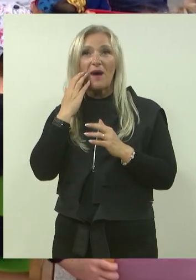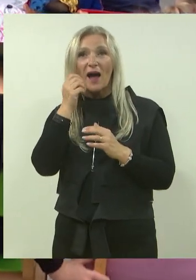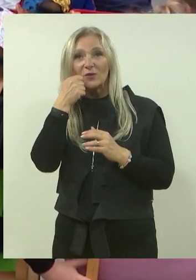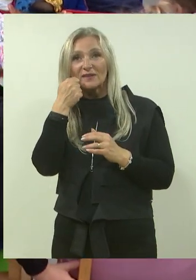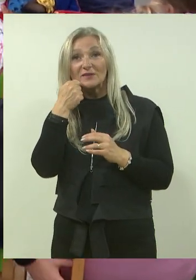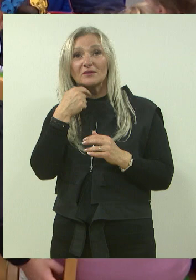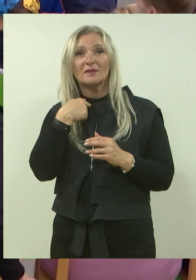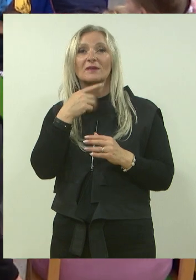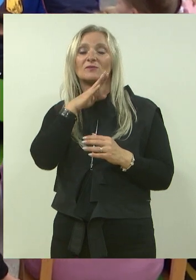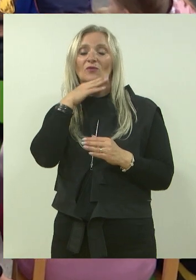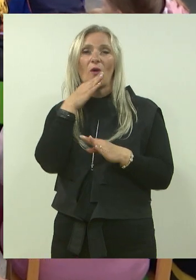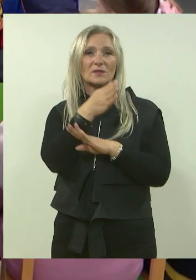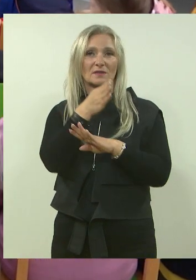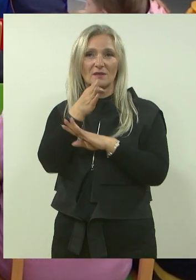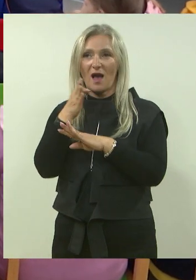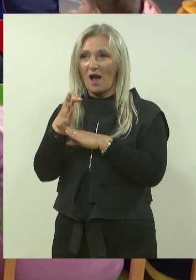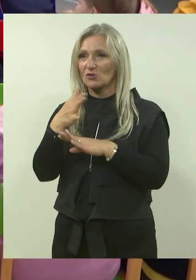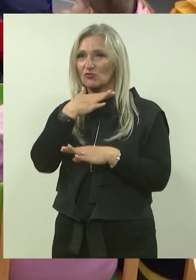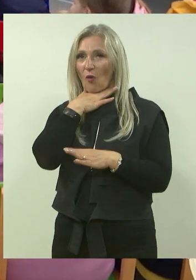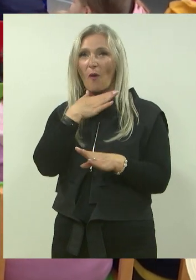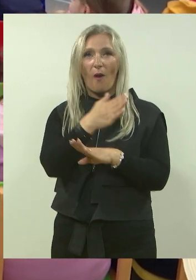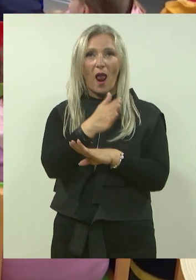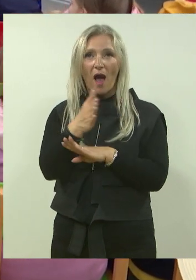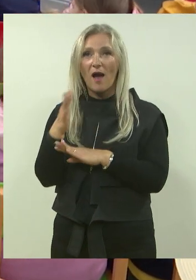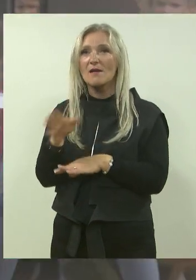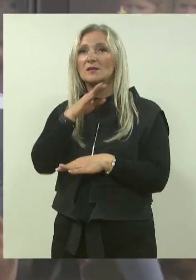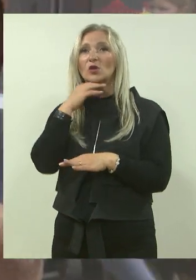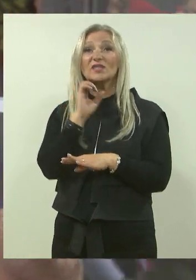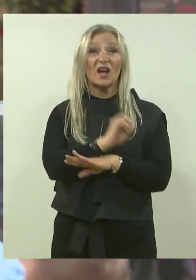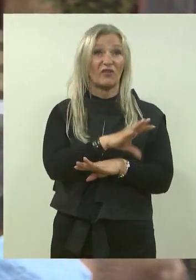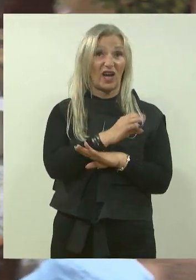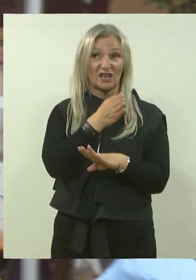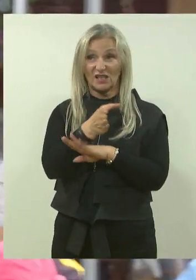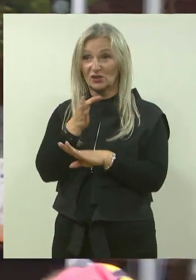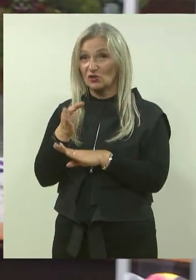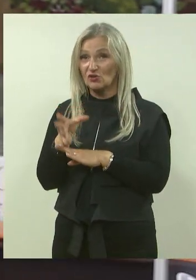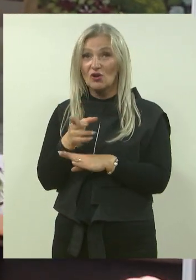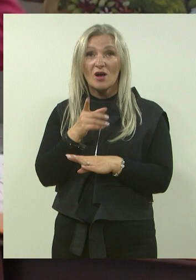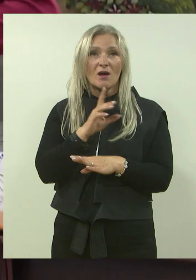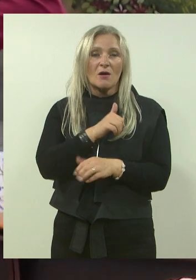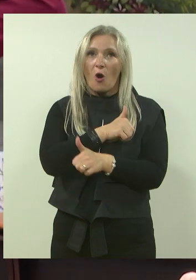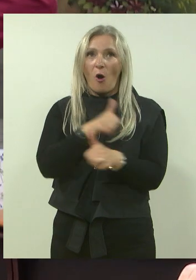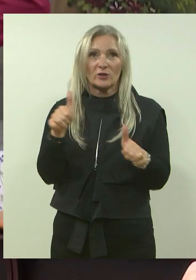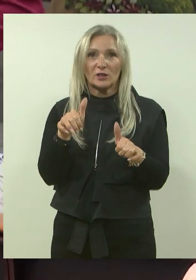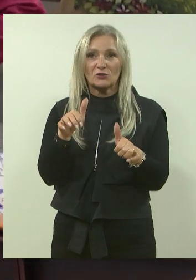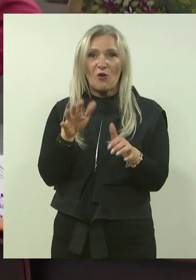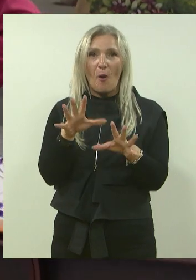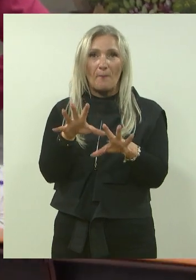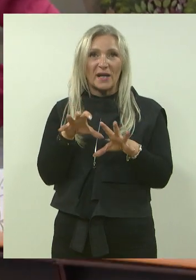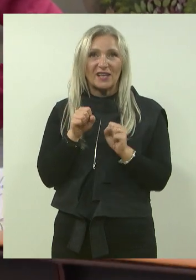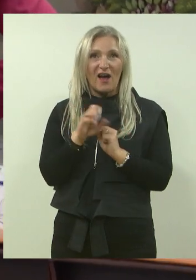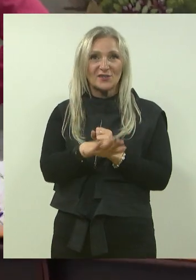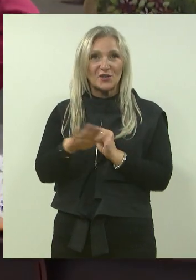na dosta radionica po školama i u vrtićima i svugdje je prihvaćenost bila odlična i bolje nego što sam